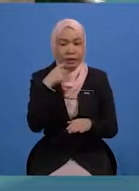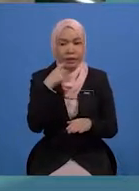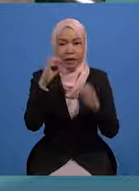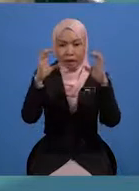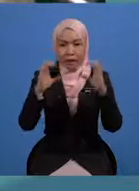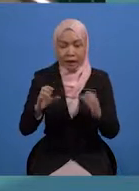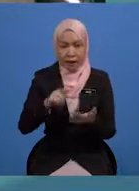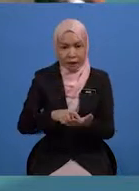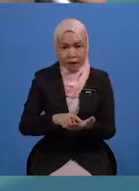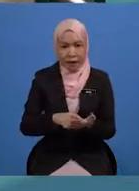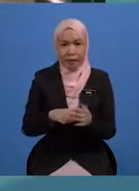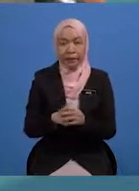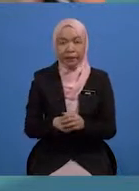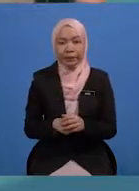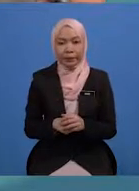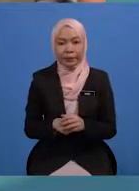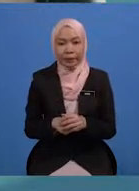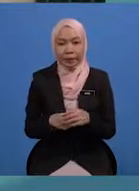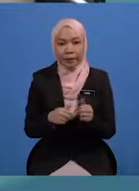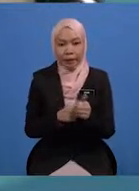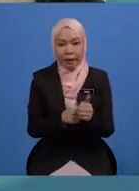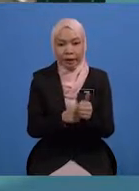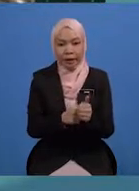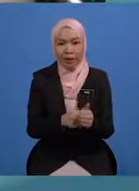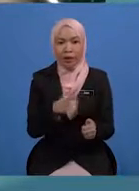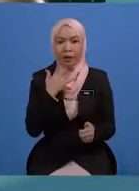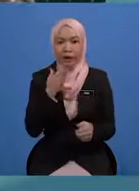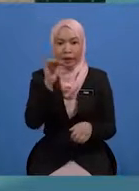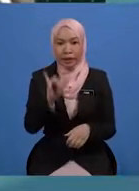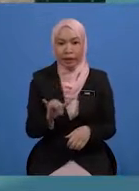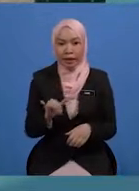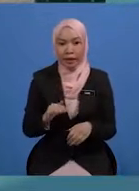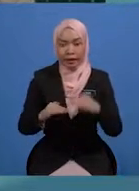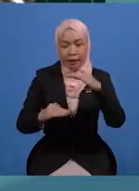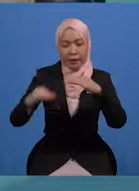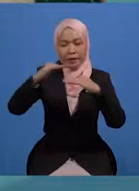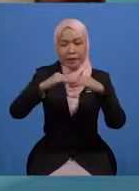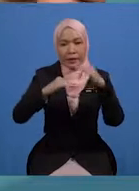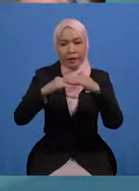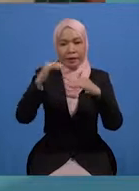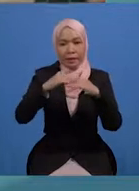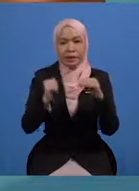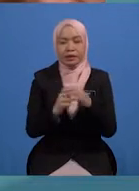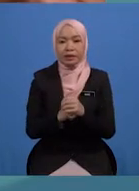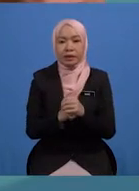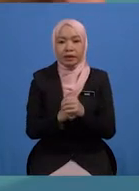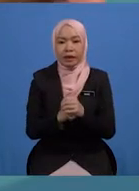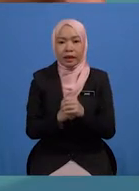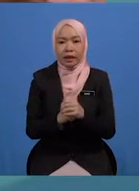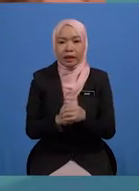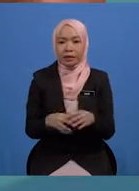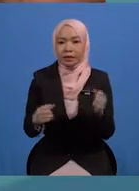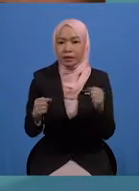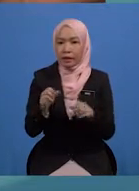Teknik ini melibatkan penggunaan warna yang berlapis-lapis. penggunaan warna gelap adalah sebagai